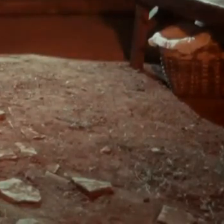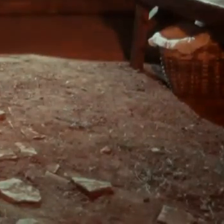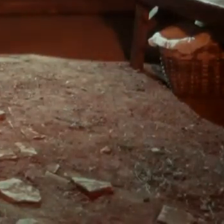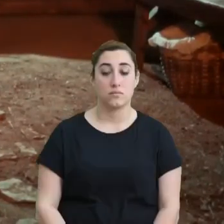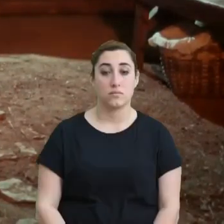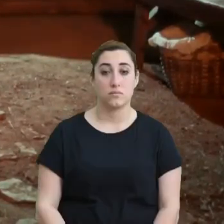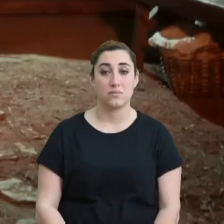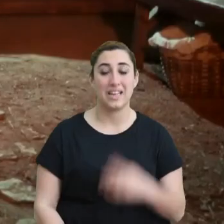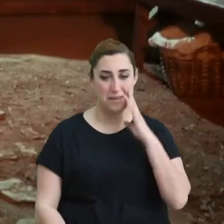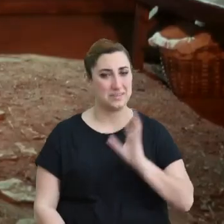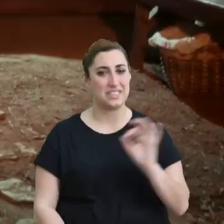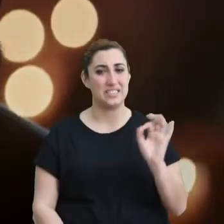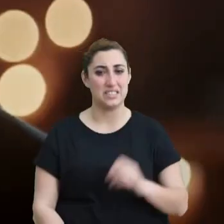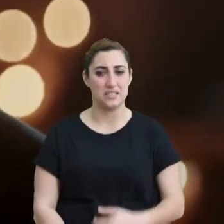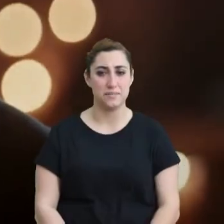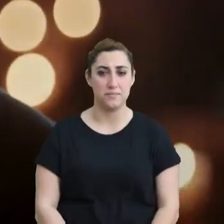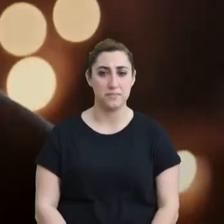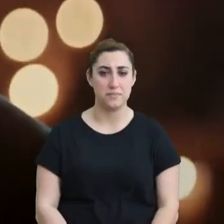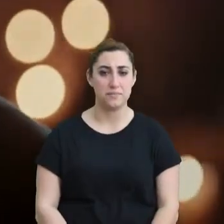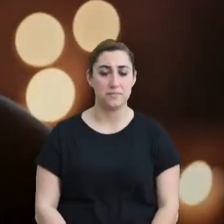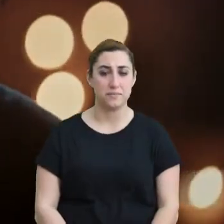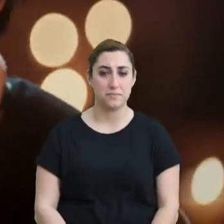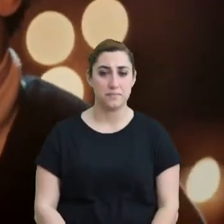kavuşturdu. Edepsiz.